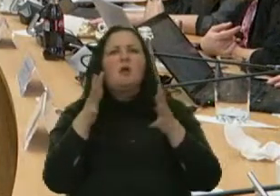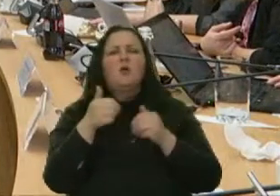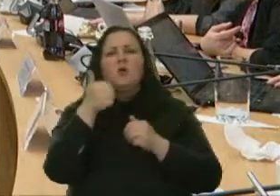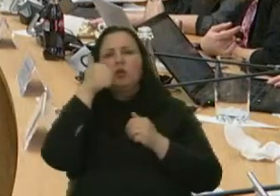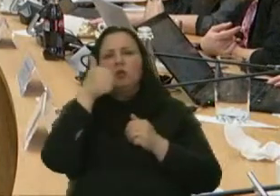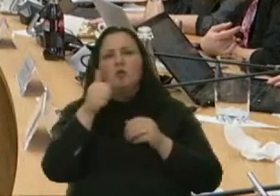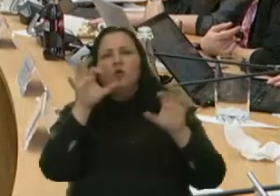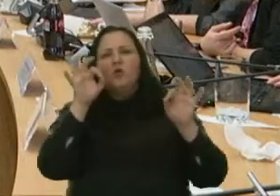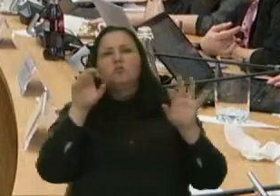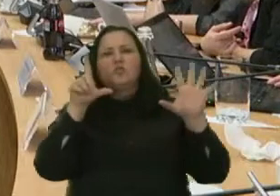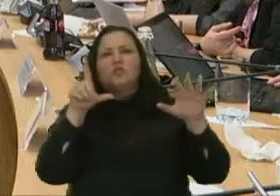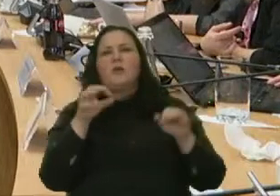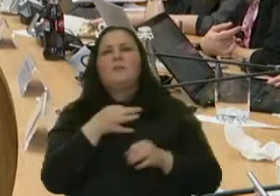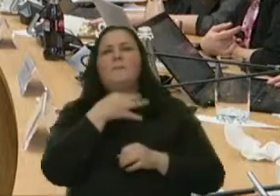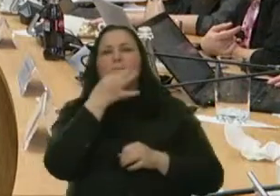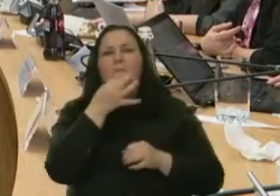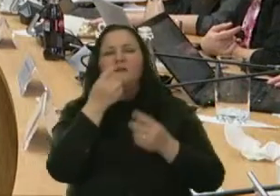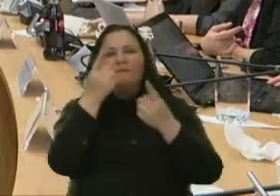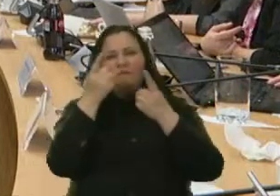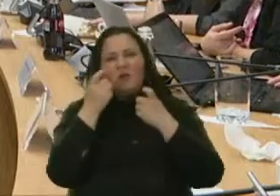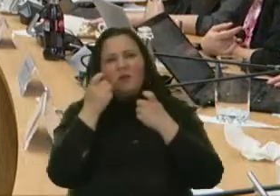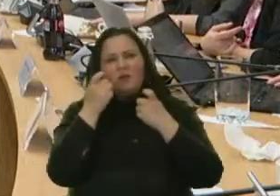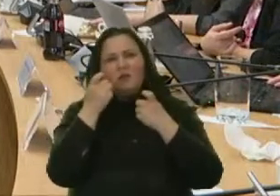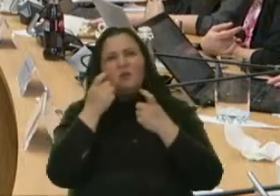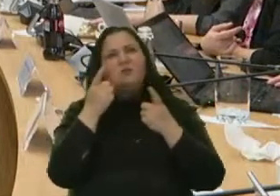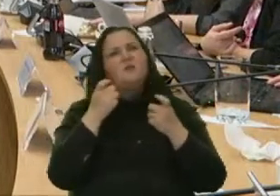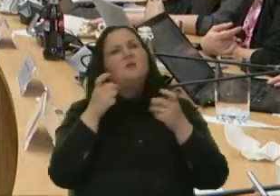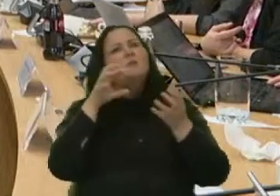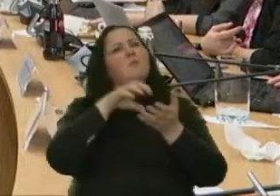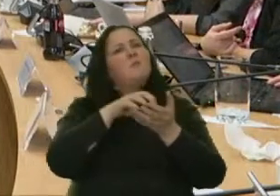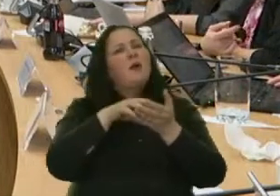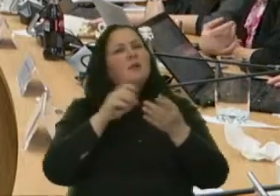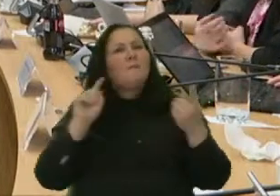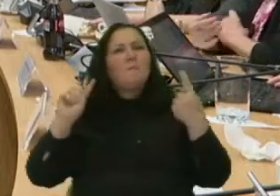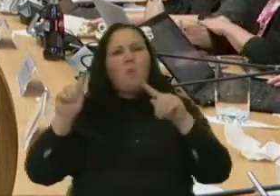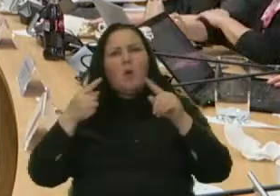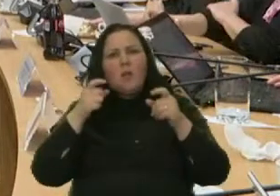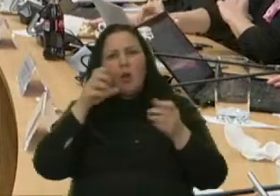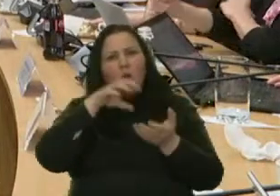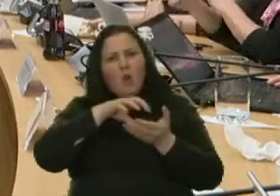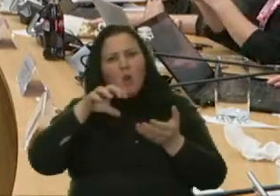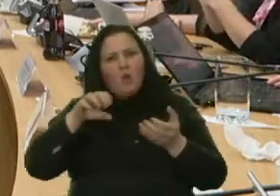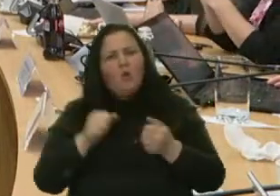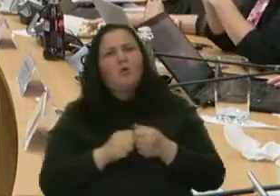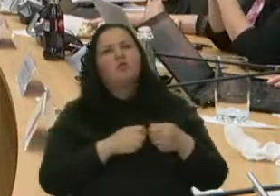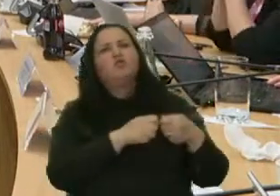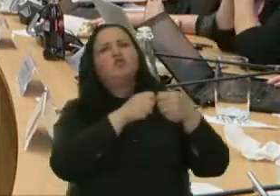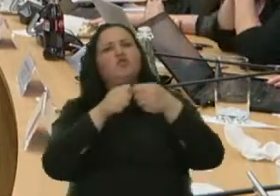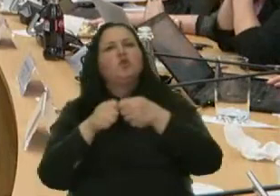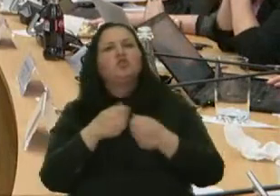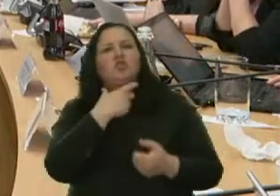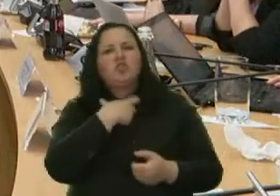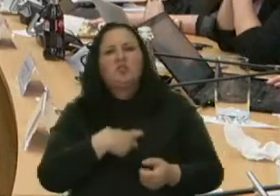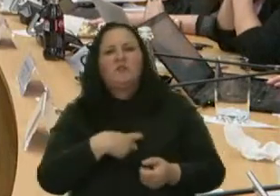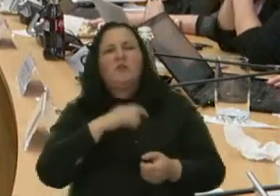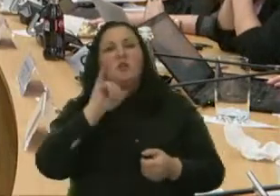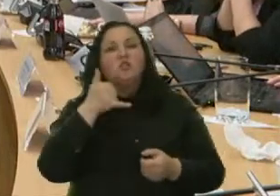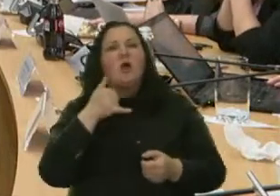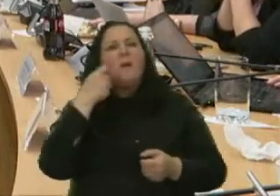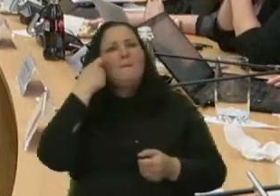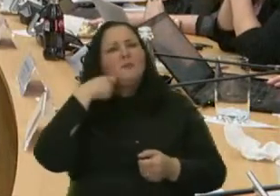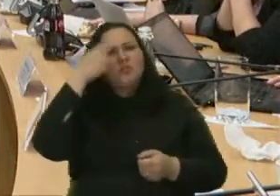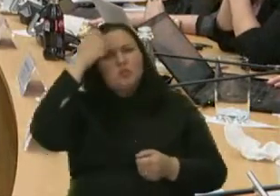107 propuneri venite din partea politicienilor locali a societății civile și a clujenilor